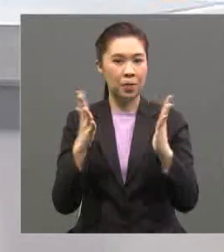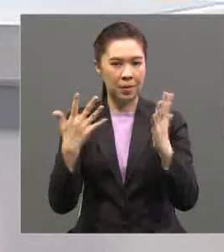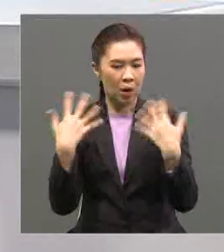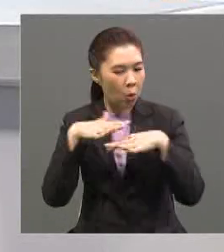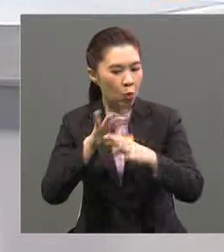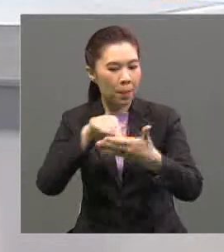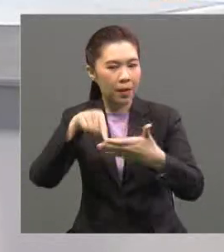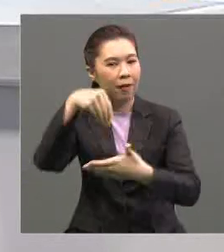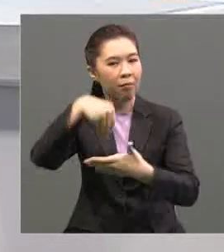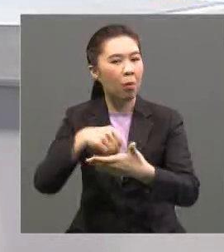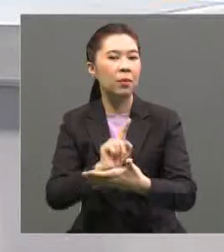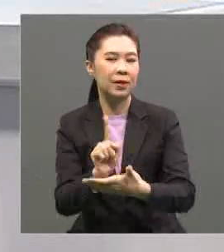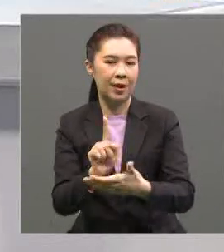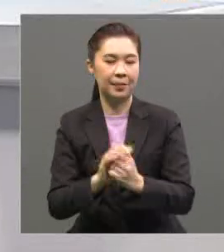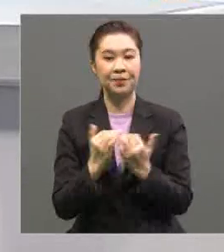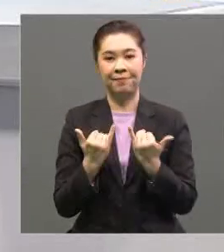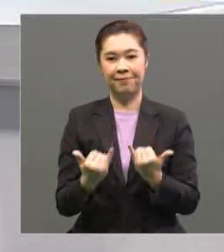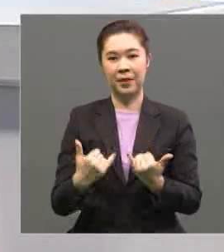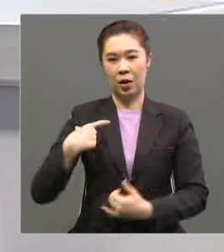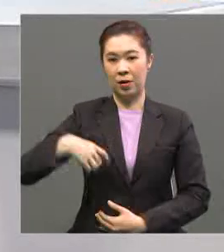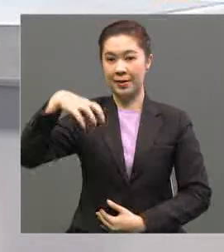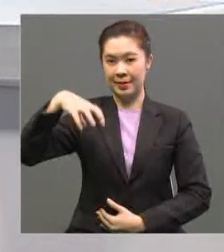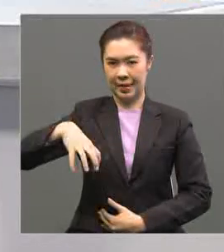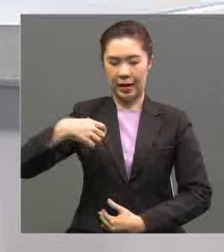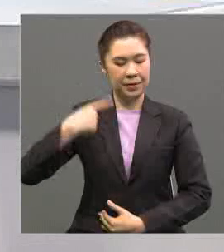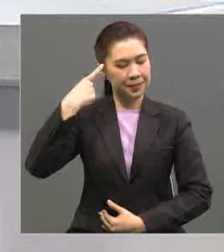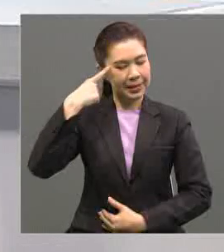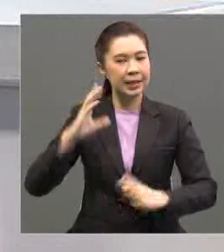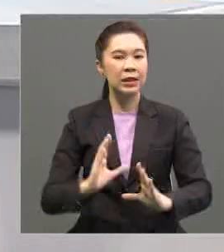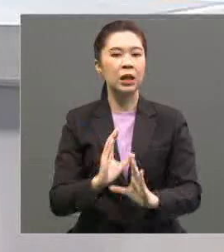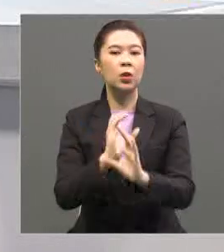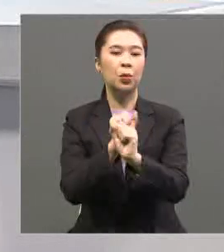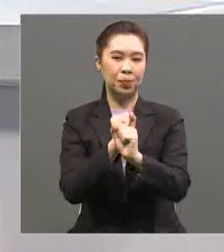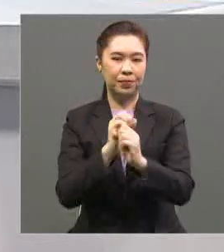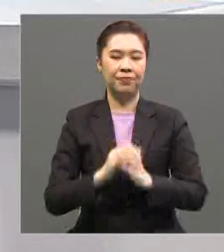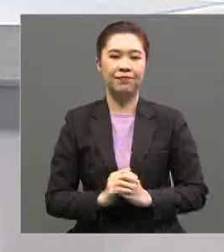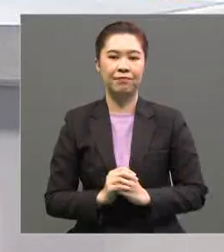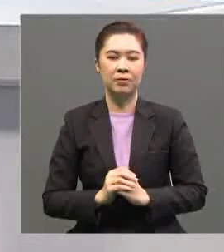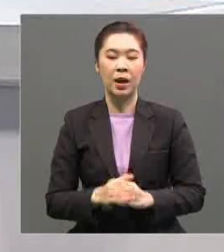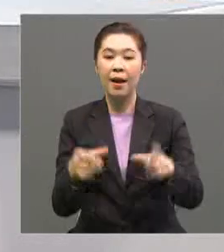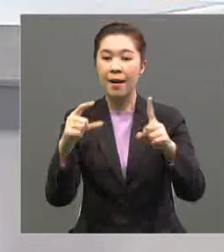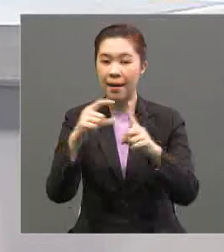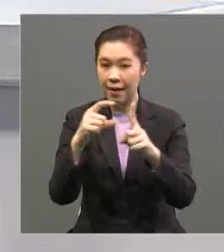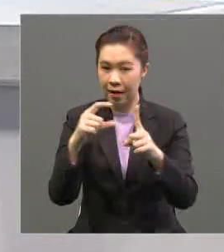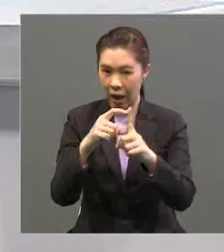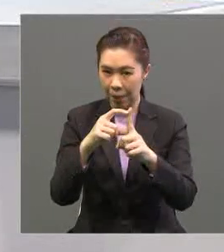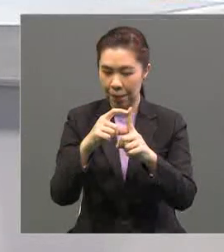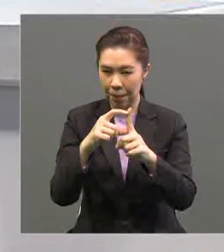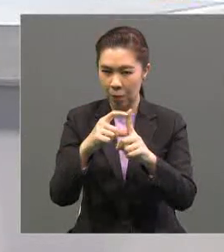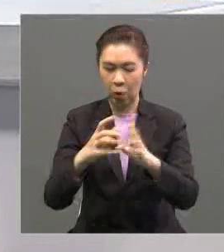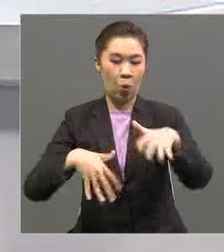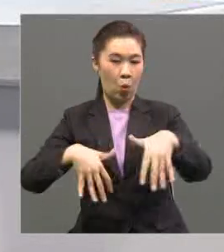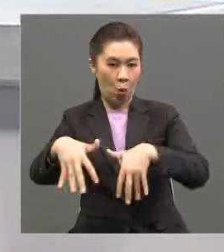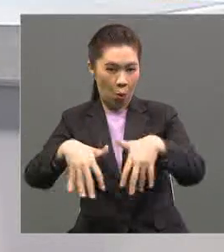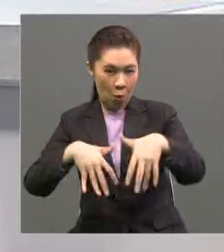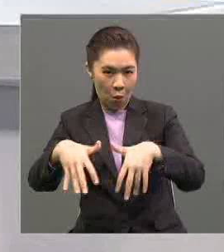ล่าสุดสดๆร้อนๆเลยนะครับศาลรัฐธรรมนูญมีมติเป็นเอกฉันท์นะครับบอกว่าคำว่าราษฎรเนี่ยไม่ได้หมาย